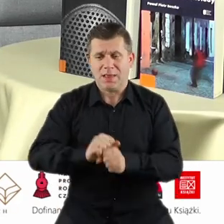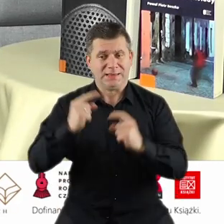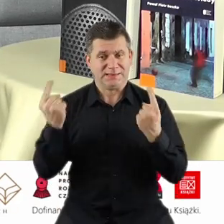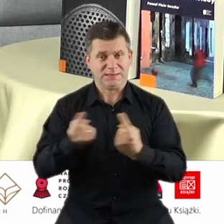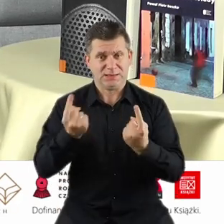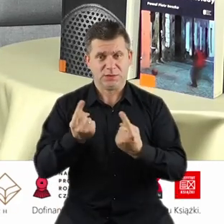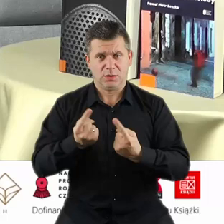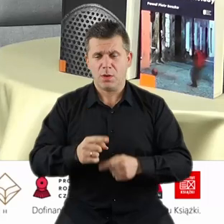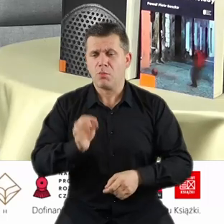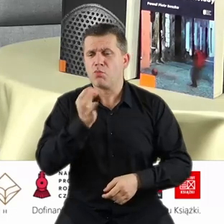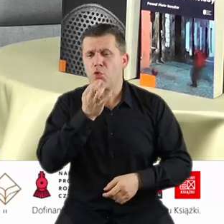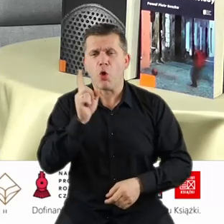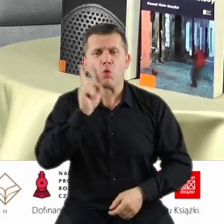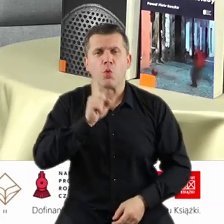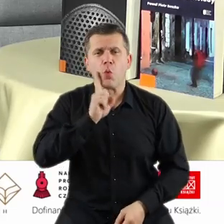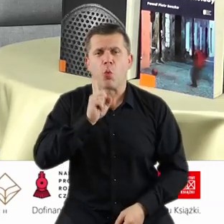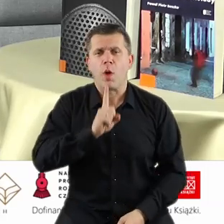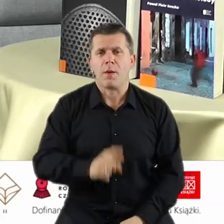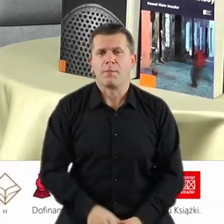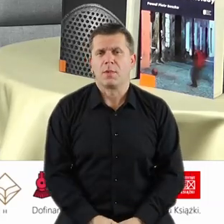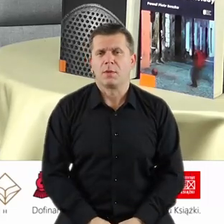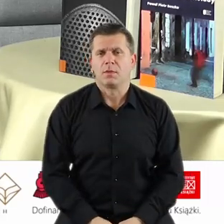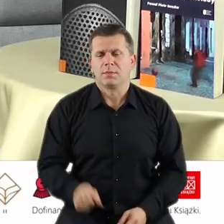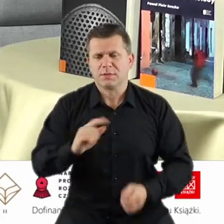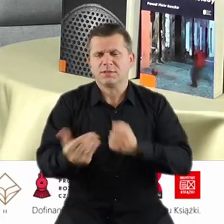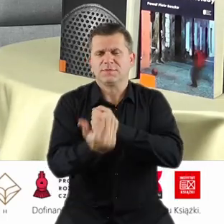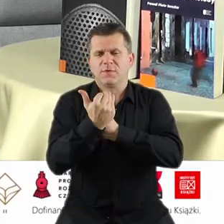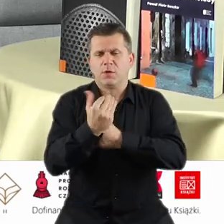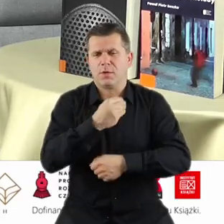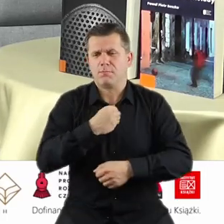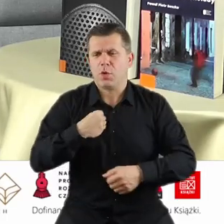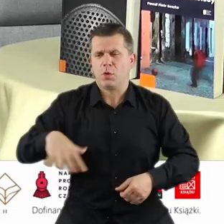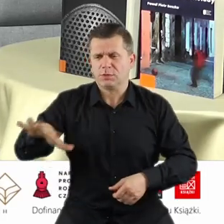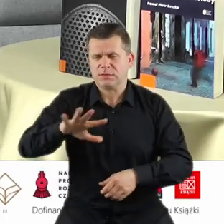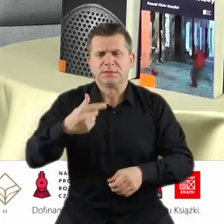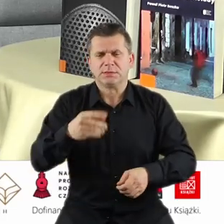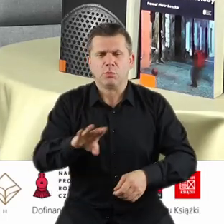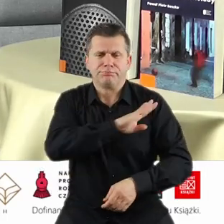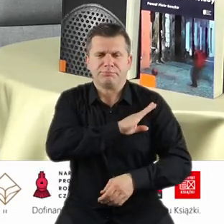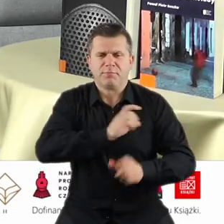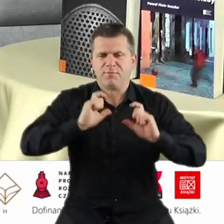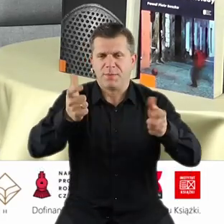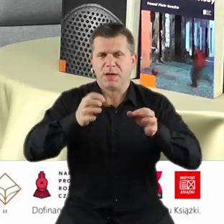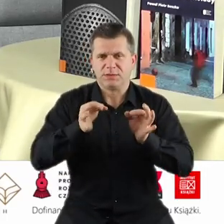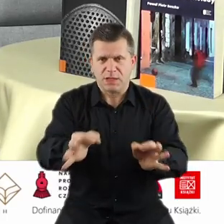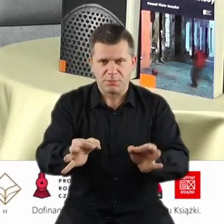sytuacją, w której młody chłopak też ze wschodu Polski zginął w wypadku samochodowym.